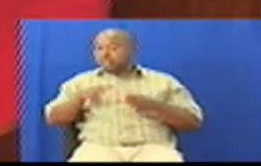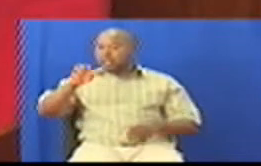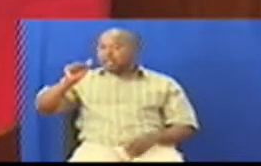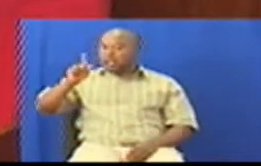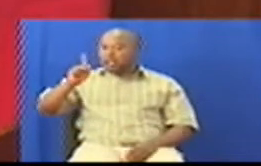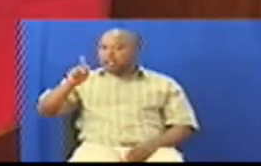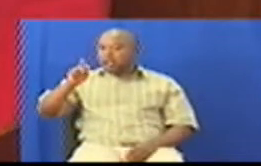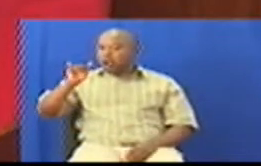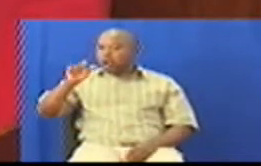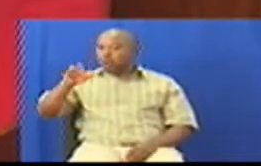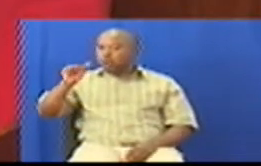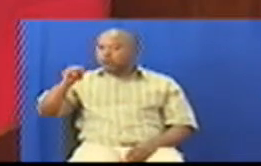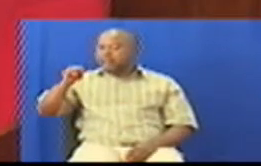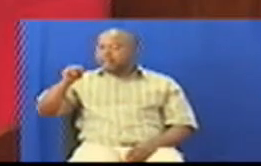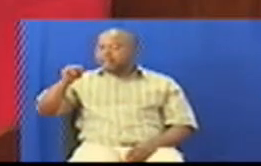Mheshimiwa Speaker,